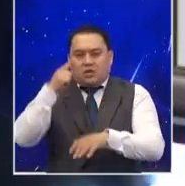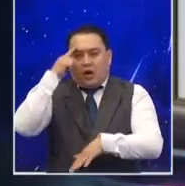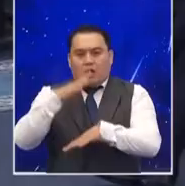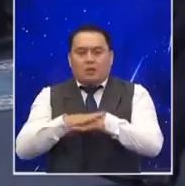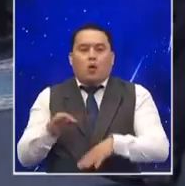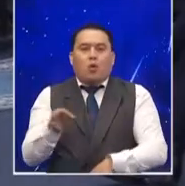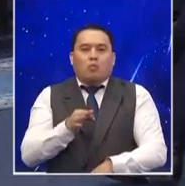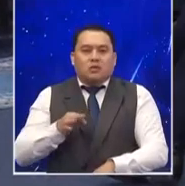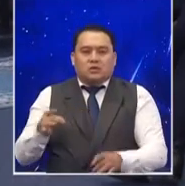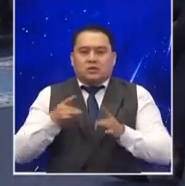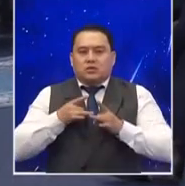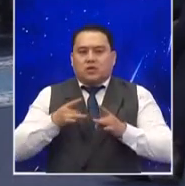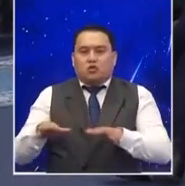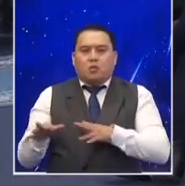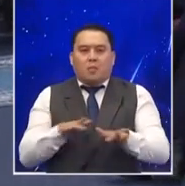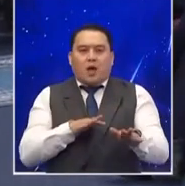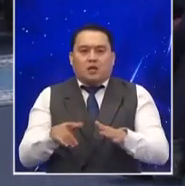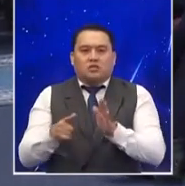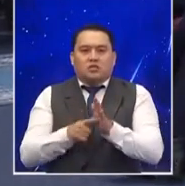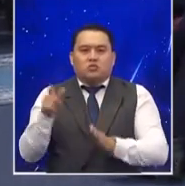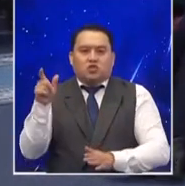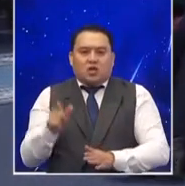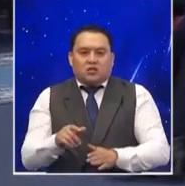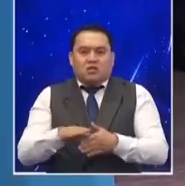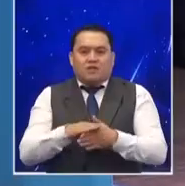области. В ходе торжественного мероприятия 7 человек